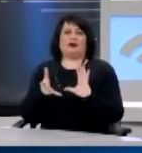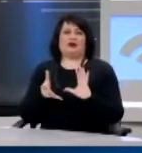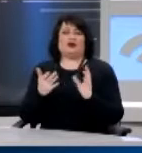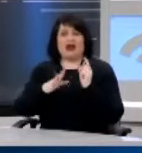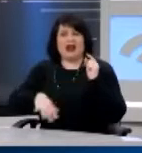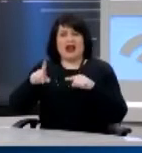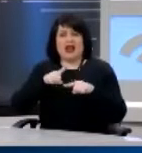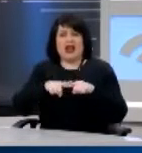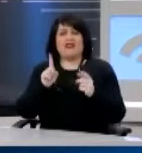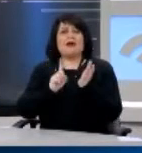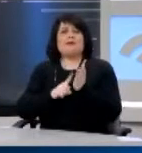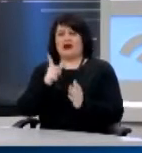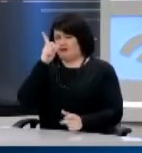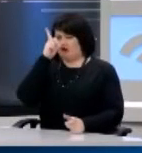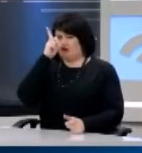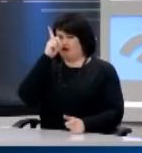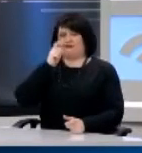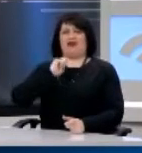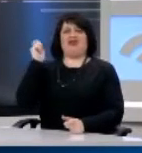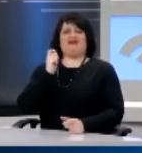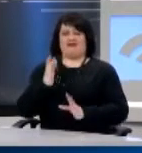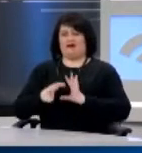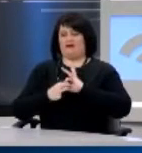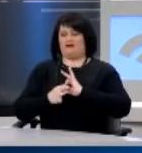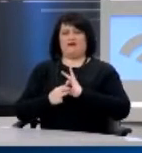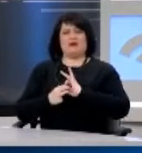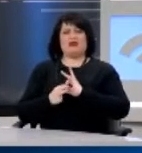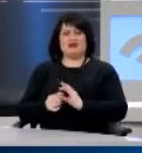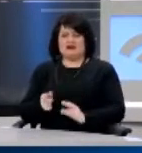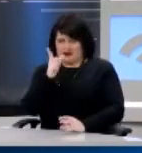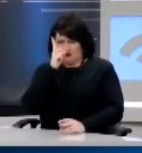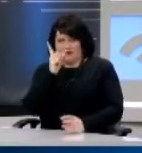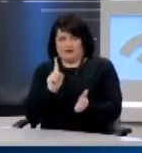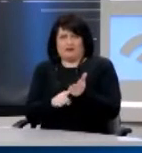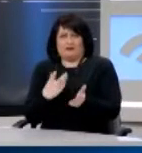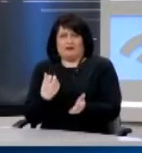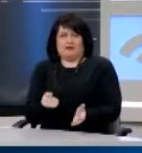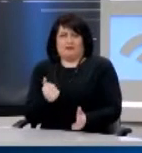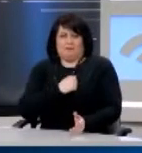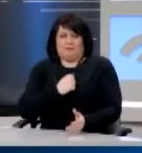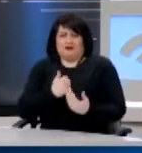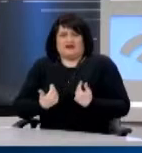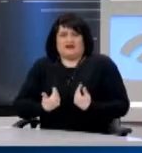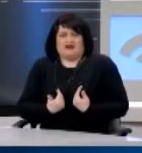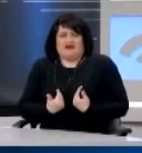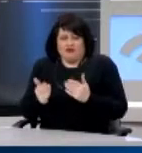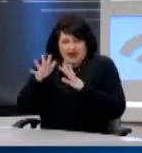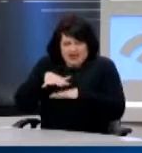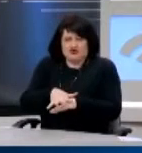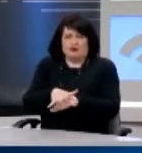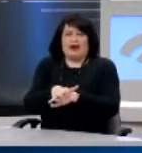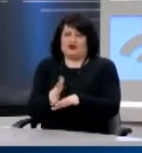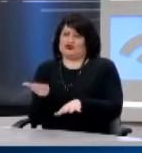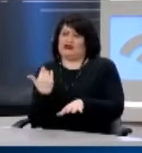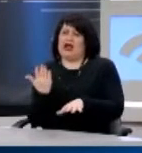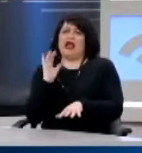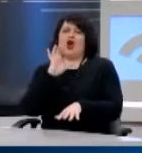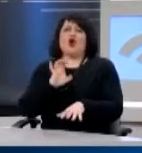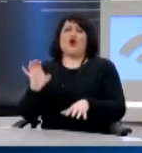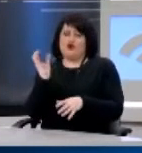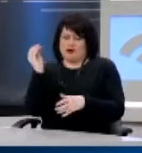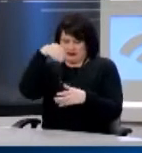αυτοπεποίθηση. Να πιστεύουμε ότι η ενσωμάτωση ανθρώπων που έρχονται από άλλες χώρες εδώ δεν αποτελεί απειλή,